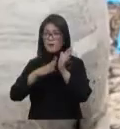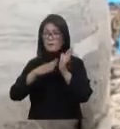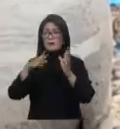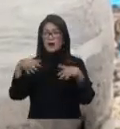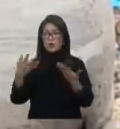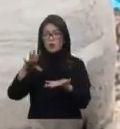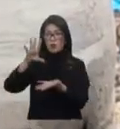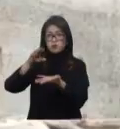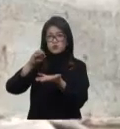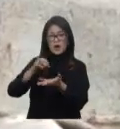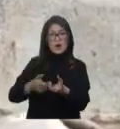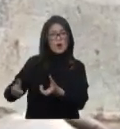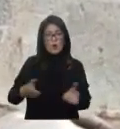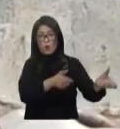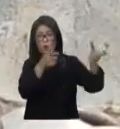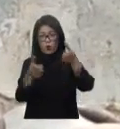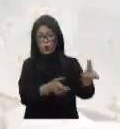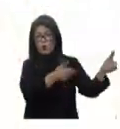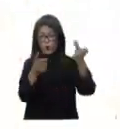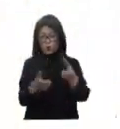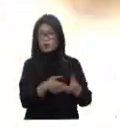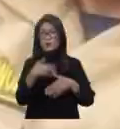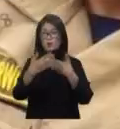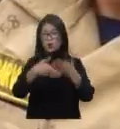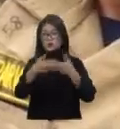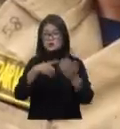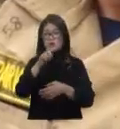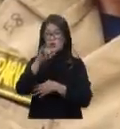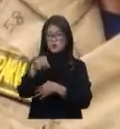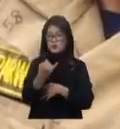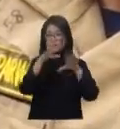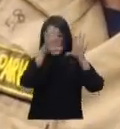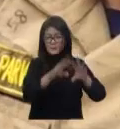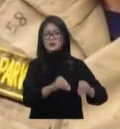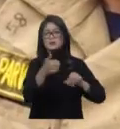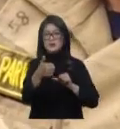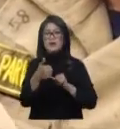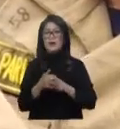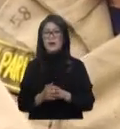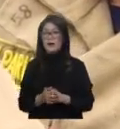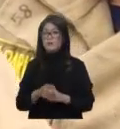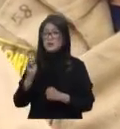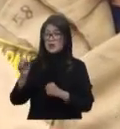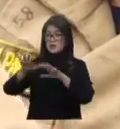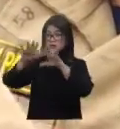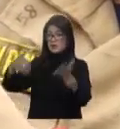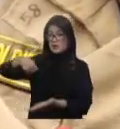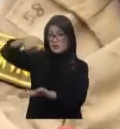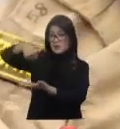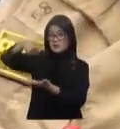Api berhasil dipadamkan 1 jam kemudian. Biasanya ada kebocoran gas di tabung gas 50